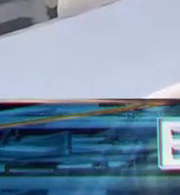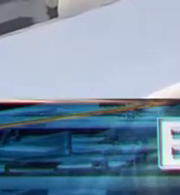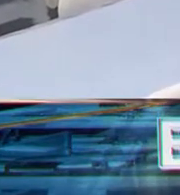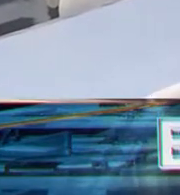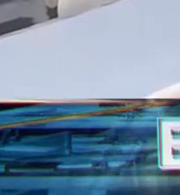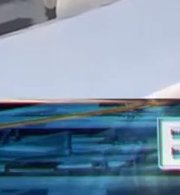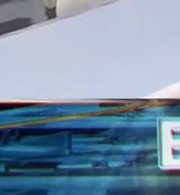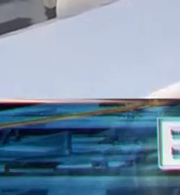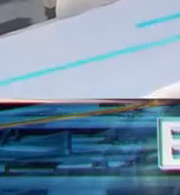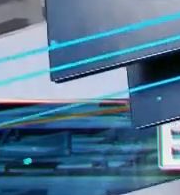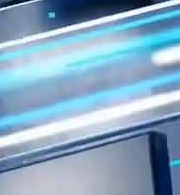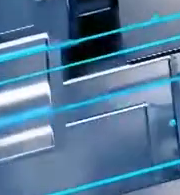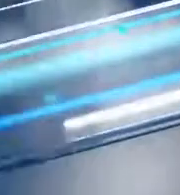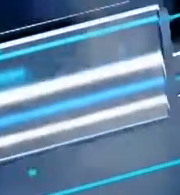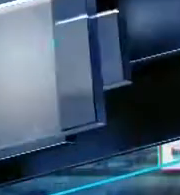тексерді.